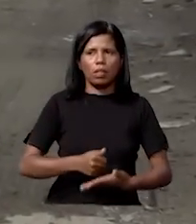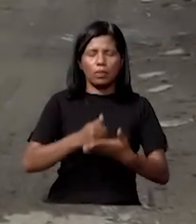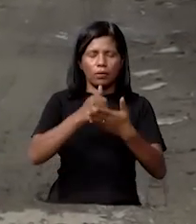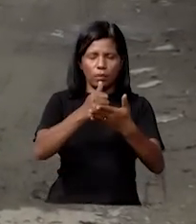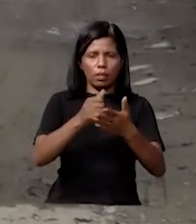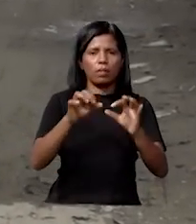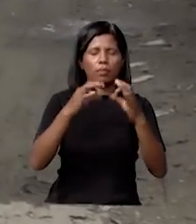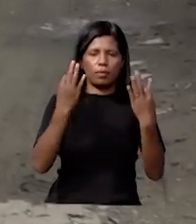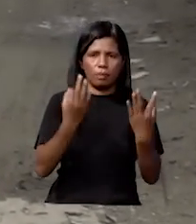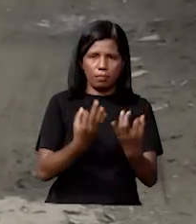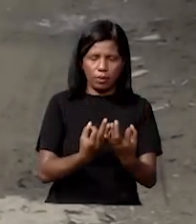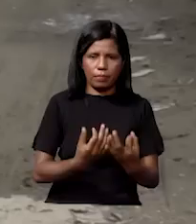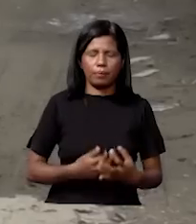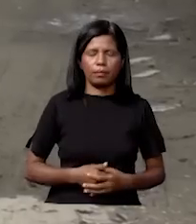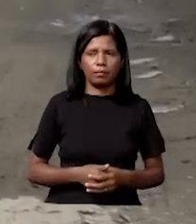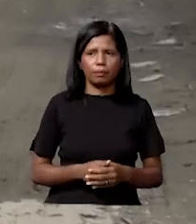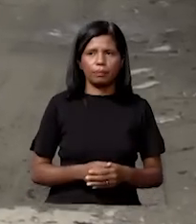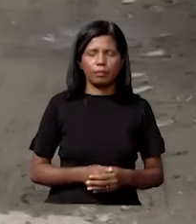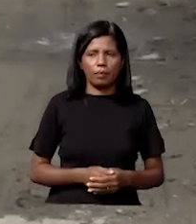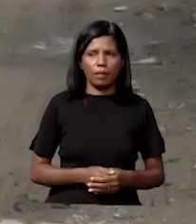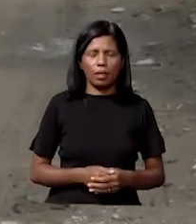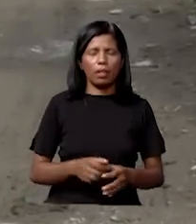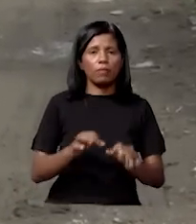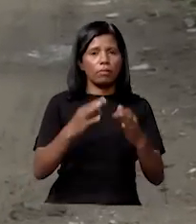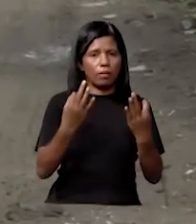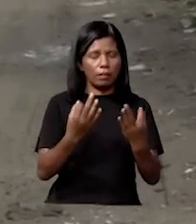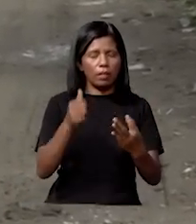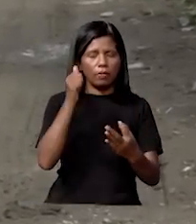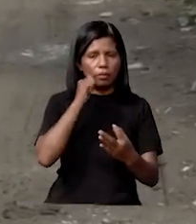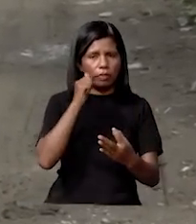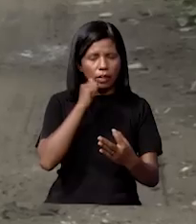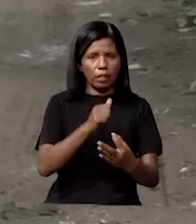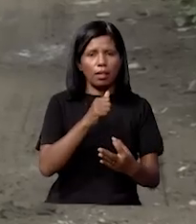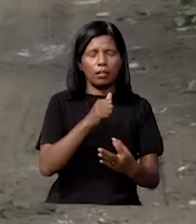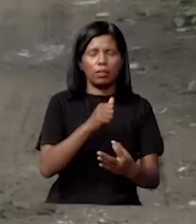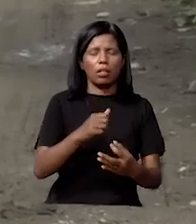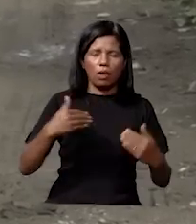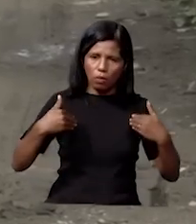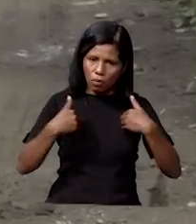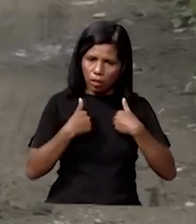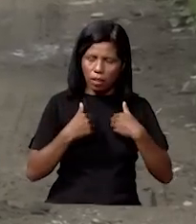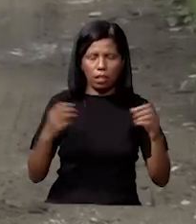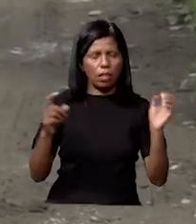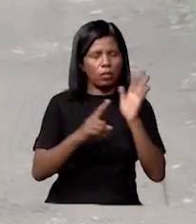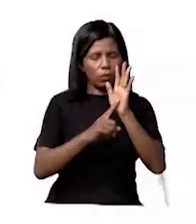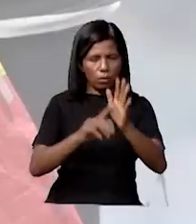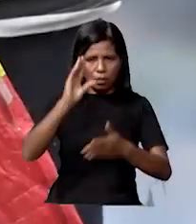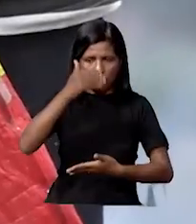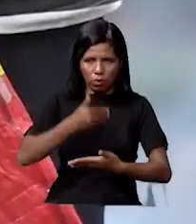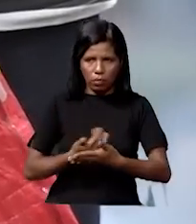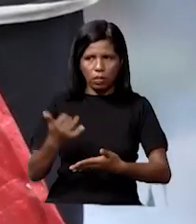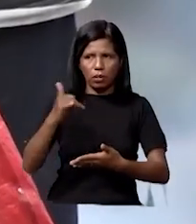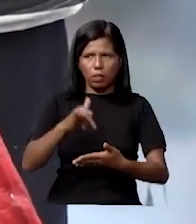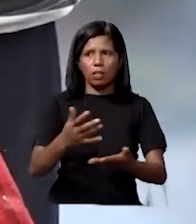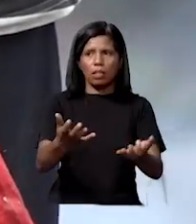umalara inan faluk ne maske kolen maybe nuka haturu sai banya wan sira ni ho